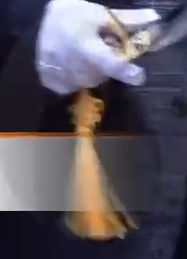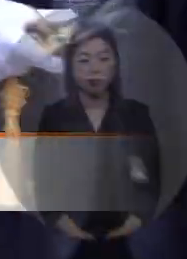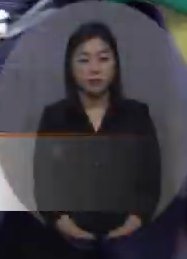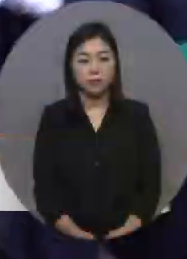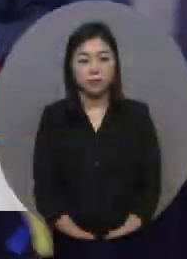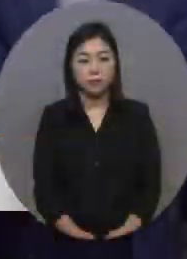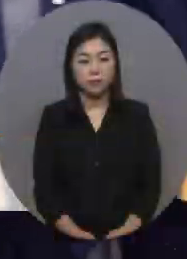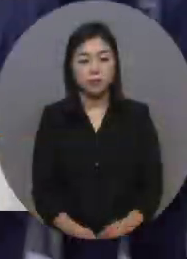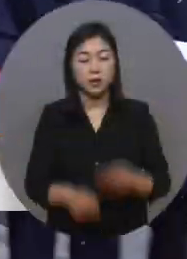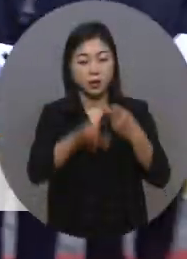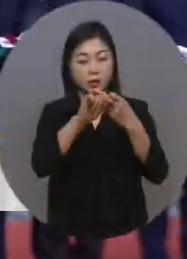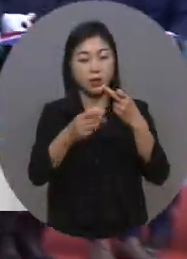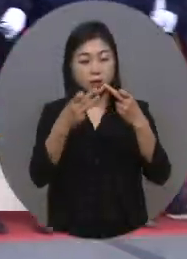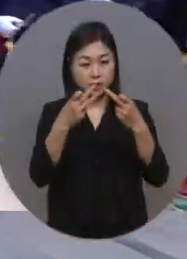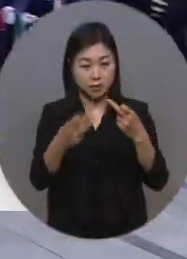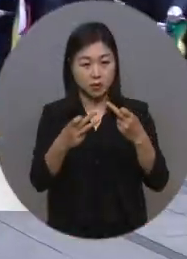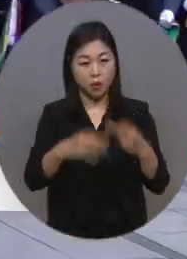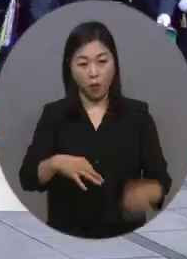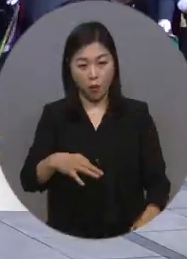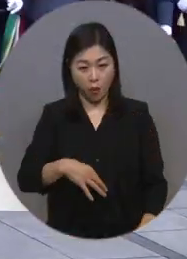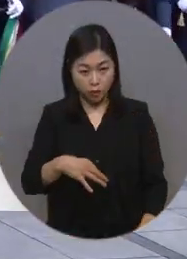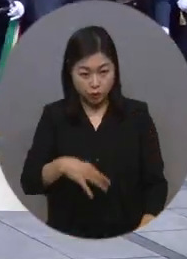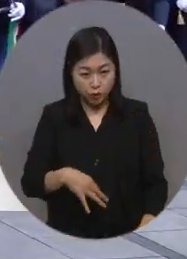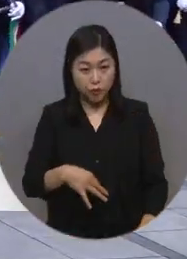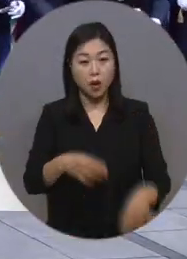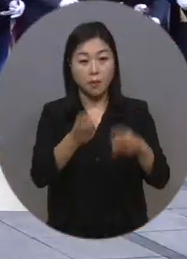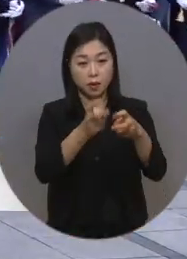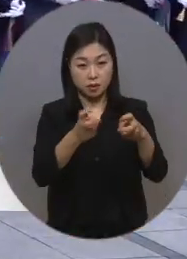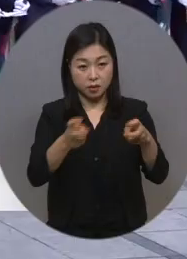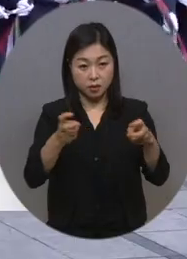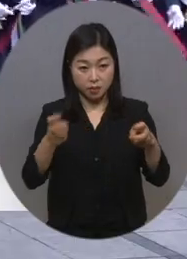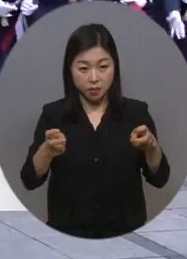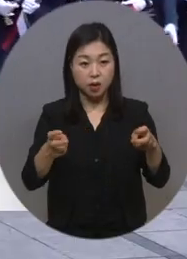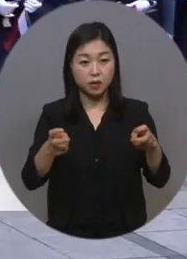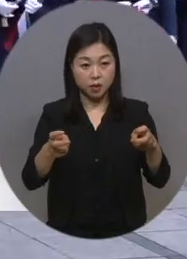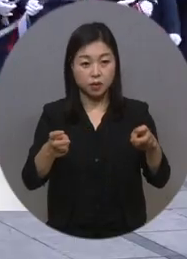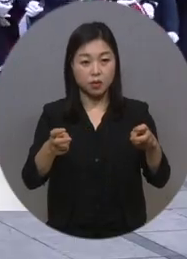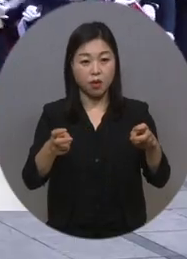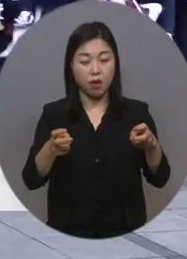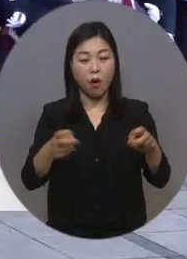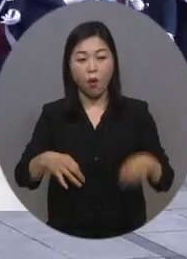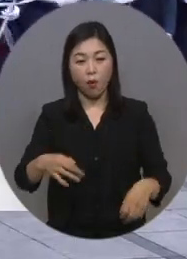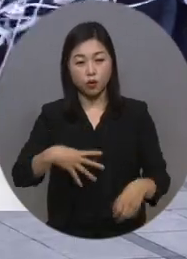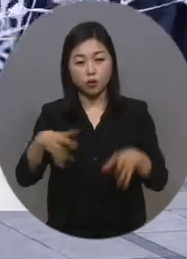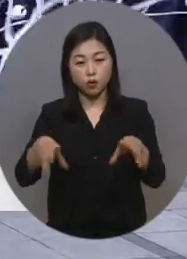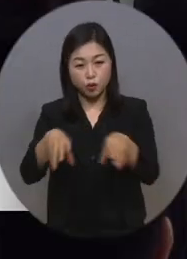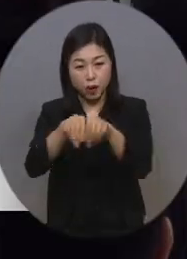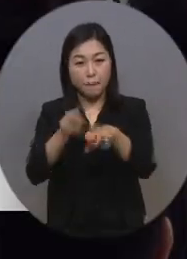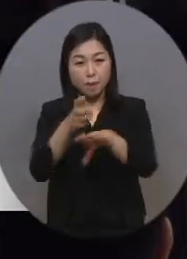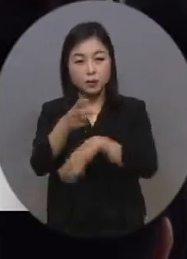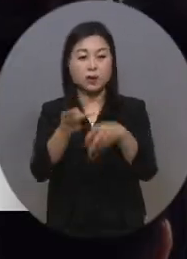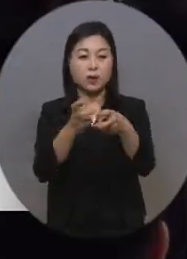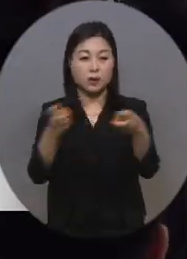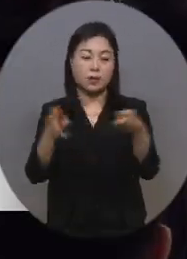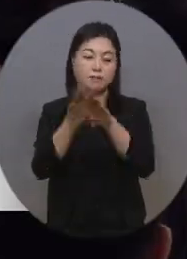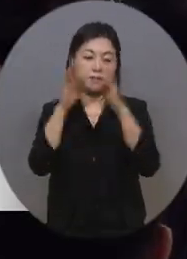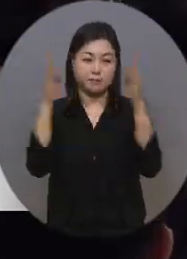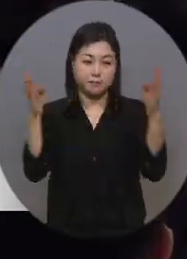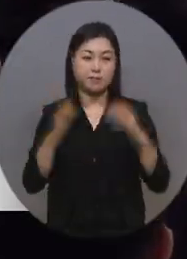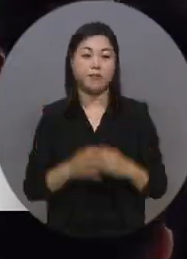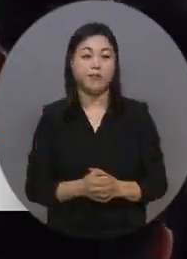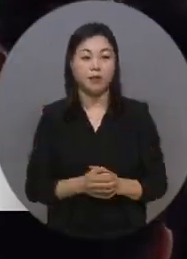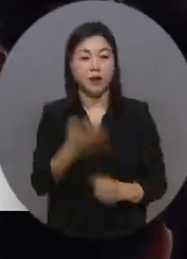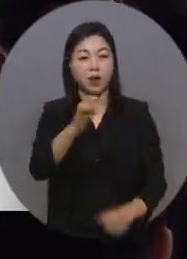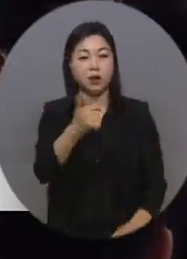지난 13일 옛 원주 시외버스터미널에서 원주 종합버스터미널 개통식이 열렸습니다. 개통식에는